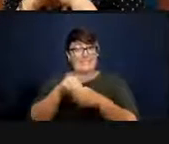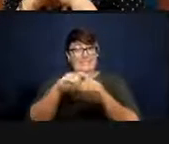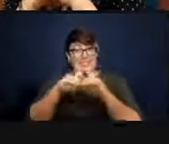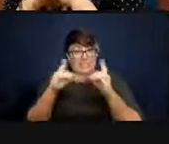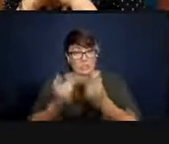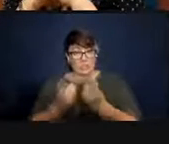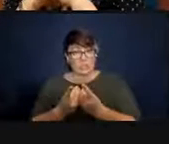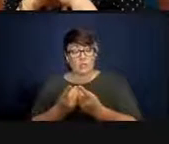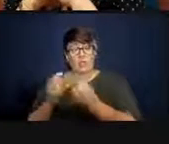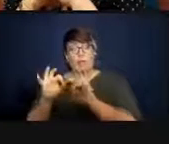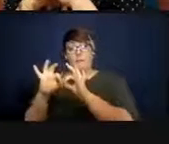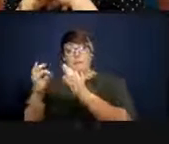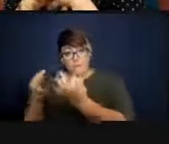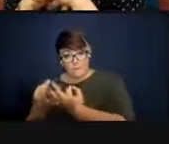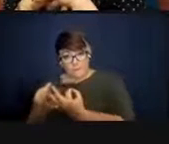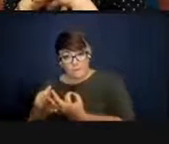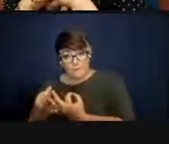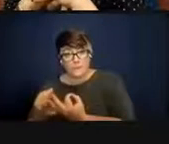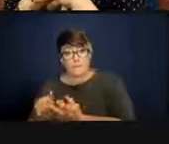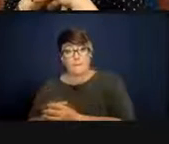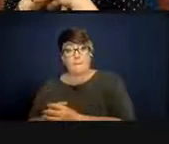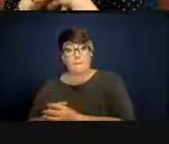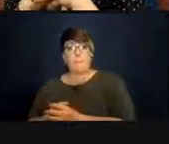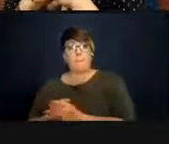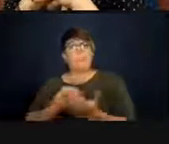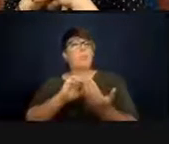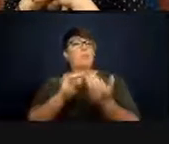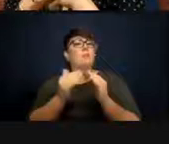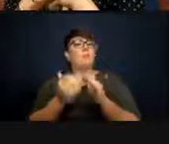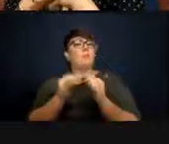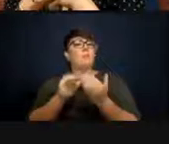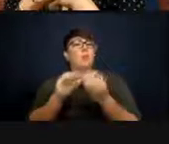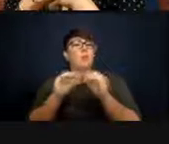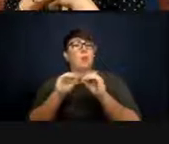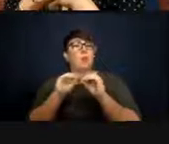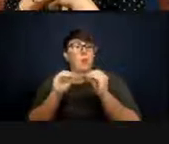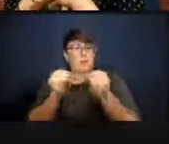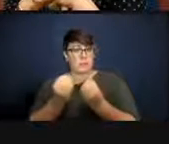الجي سي بي اس وأعضاء المجتمع